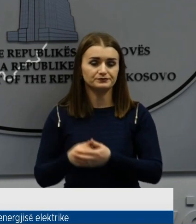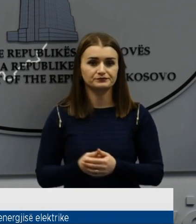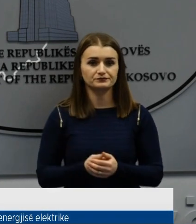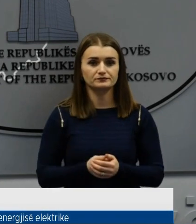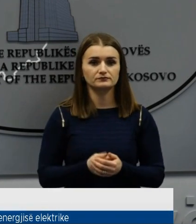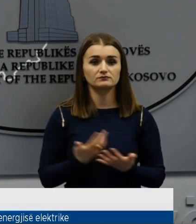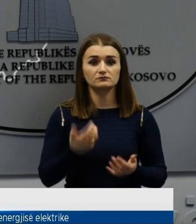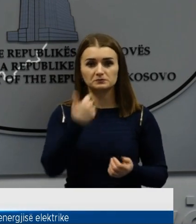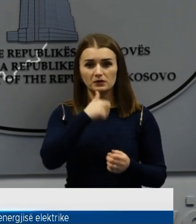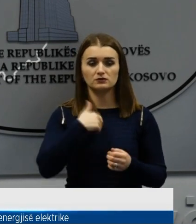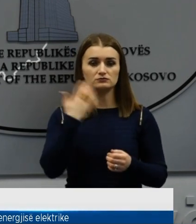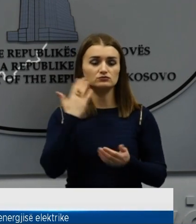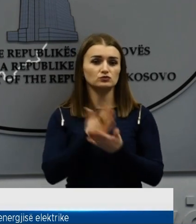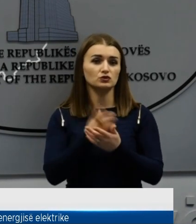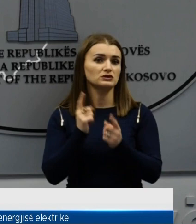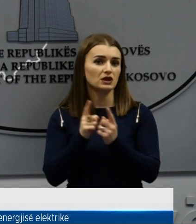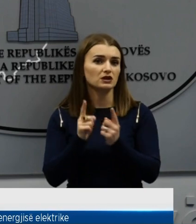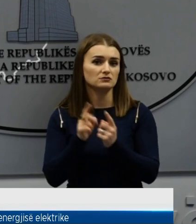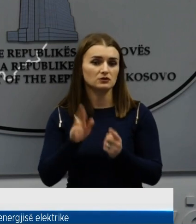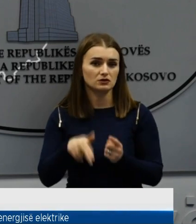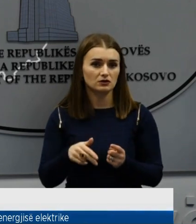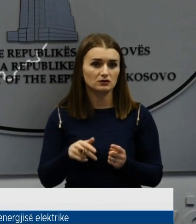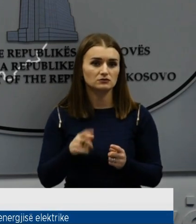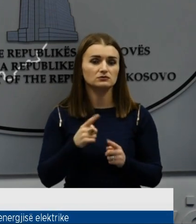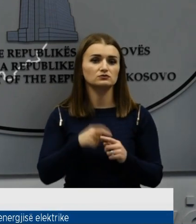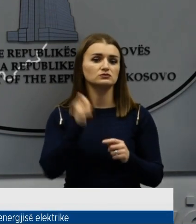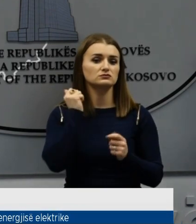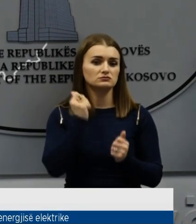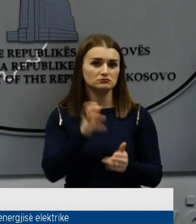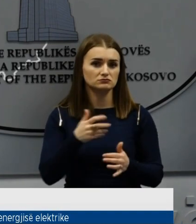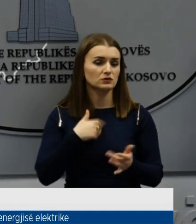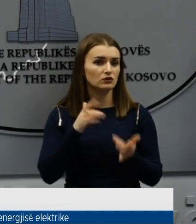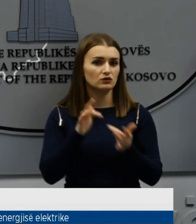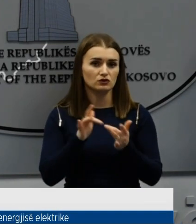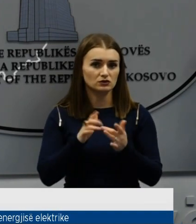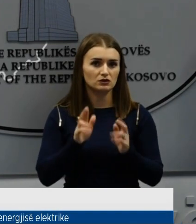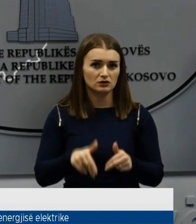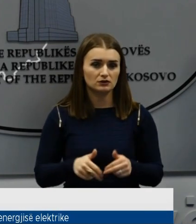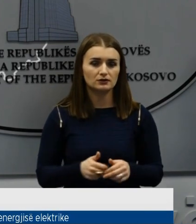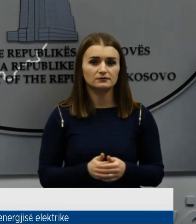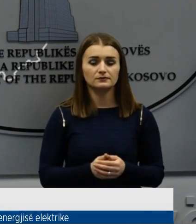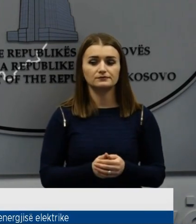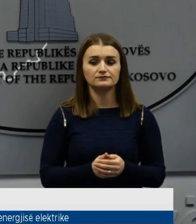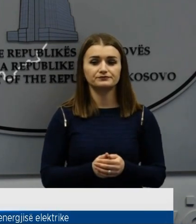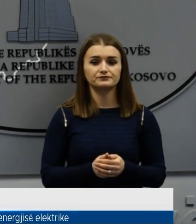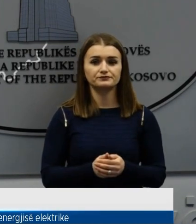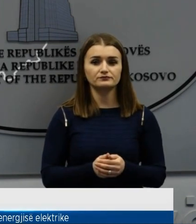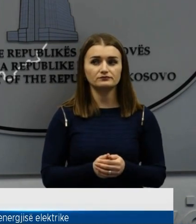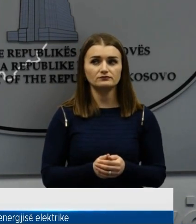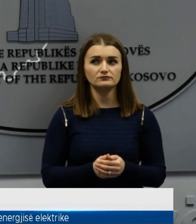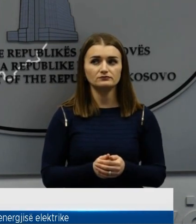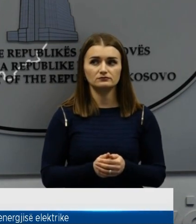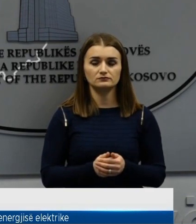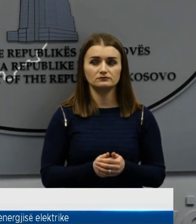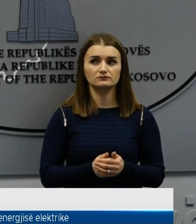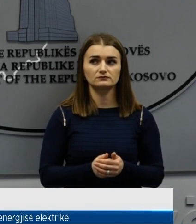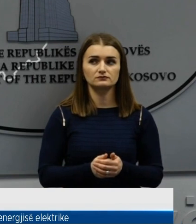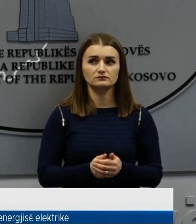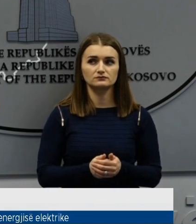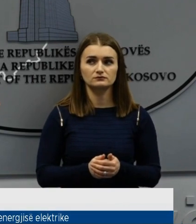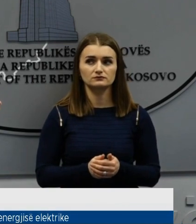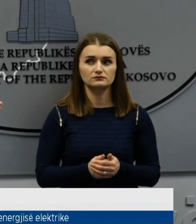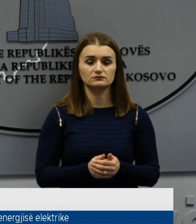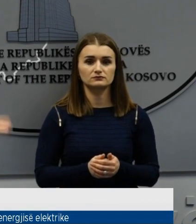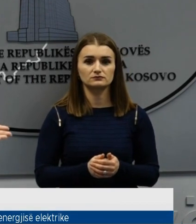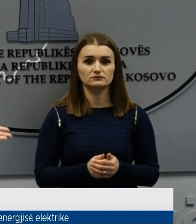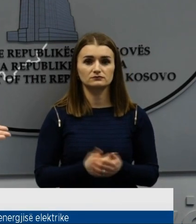dhe kemi gati në baza ditore biseda me ta në të gjitha nivellet, deri tani kemi shfrytzuar rezervën